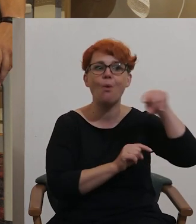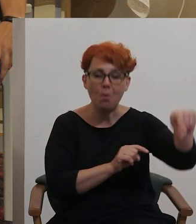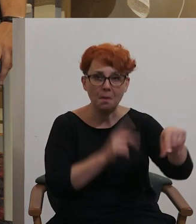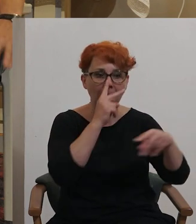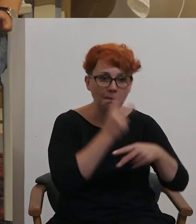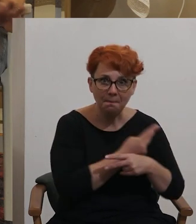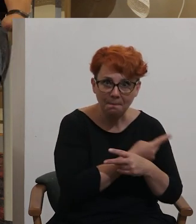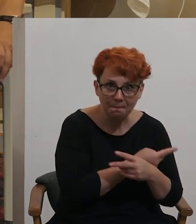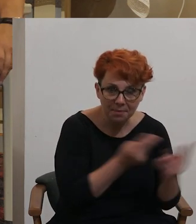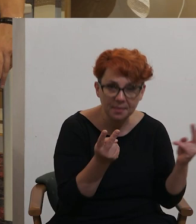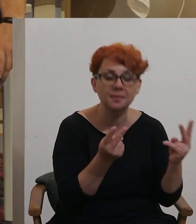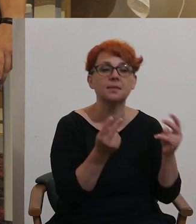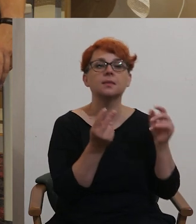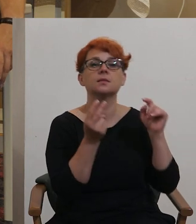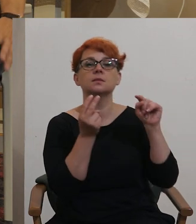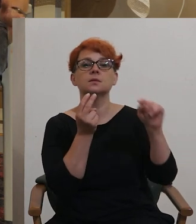odwiedzając brygadę,